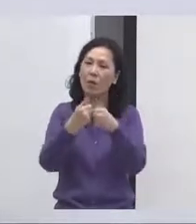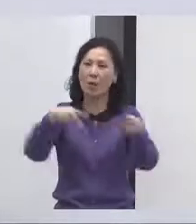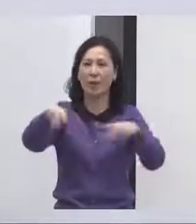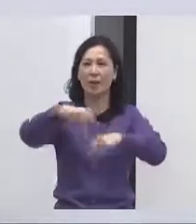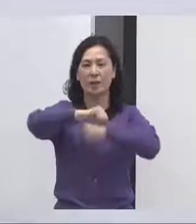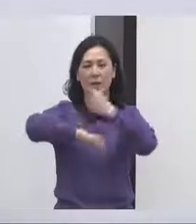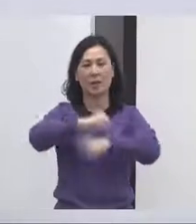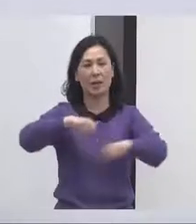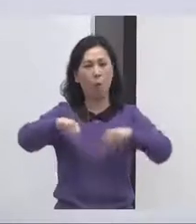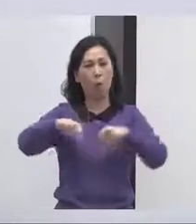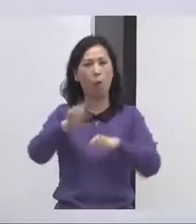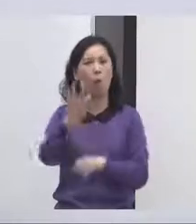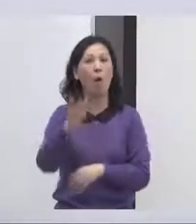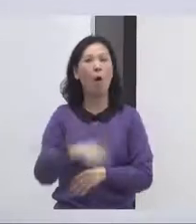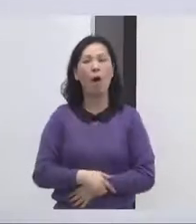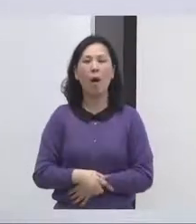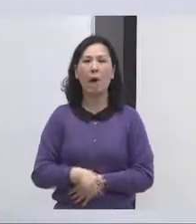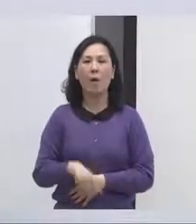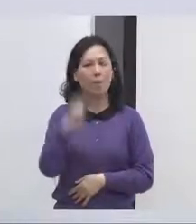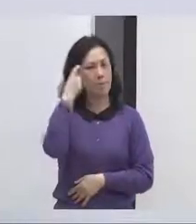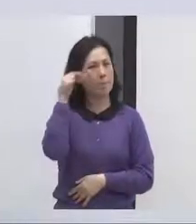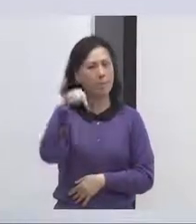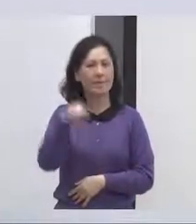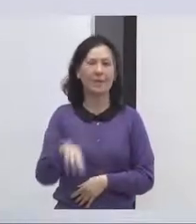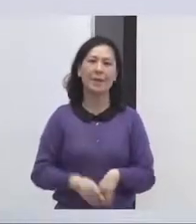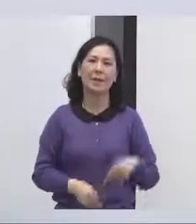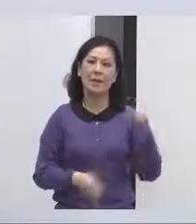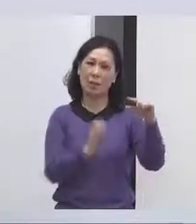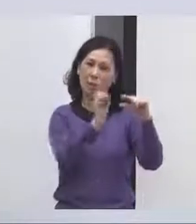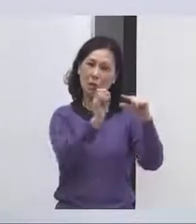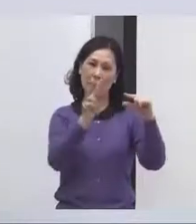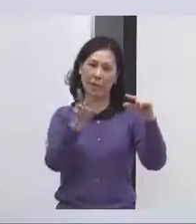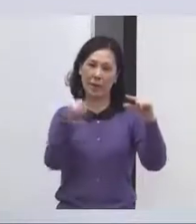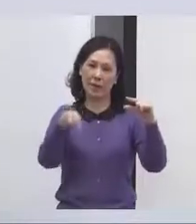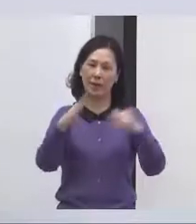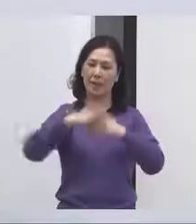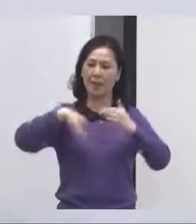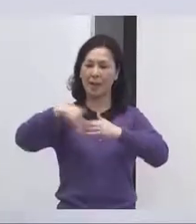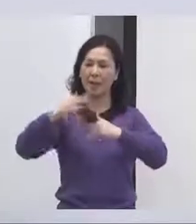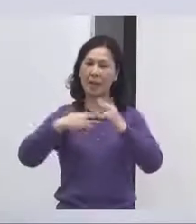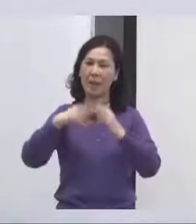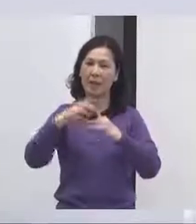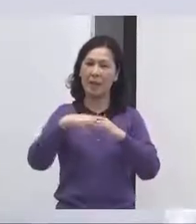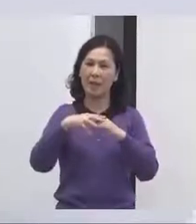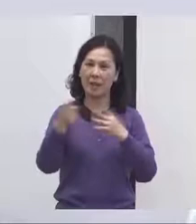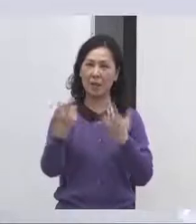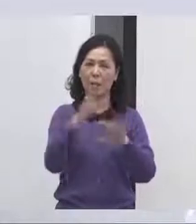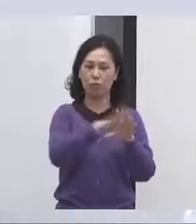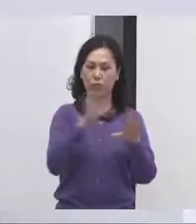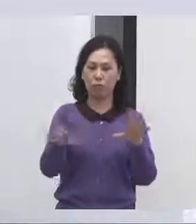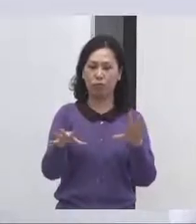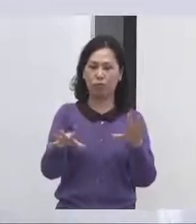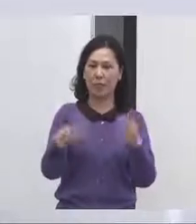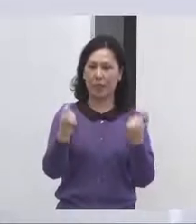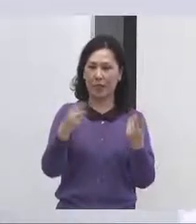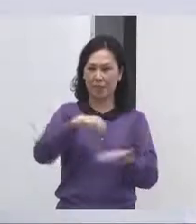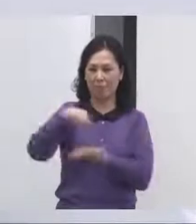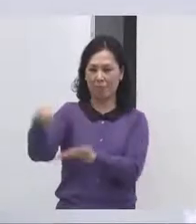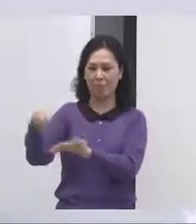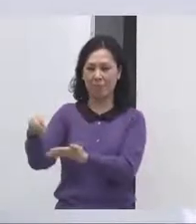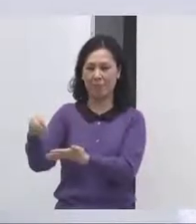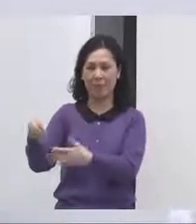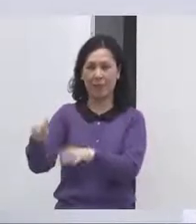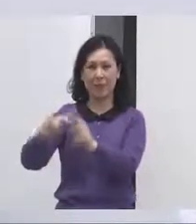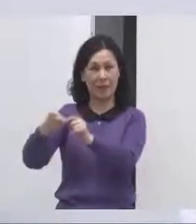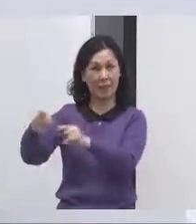我们也是想要把 G0V 这一个协作的模式的文化带进去跟政府部门协